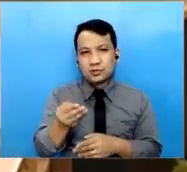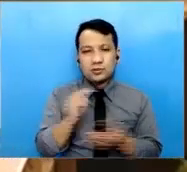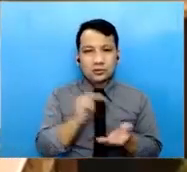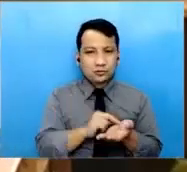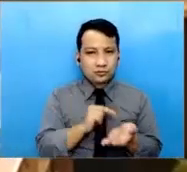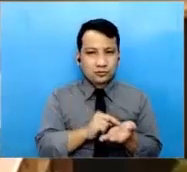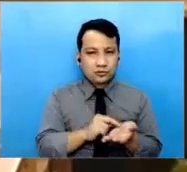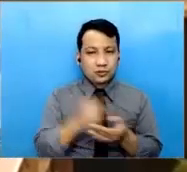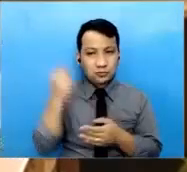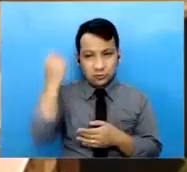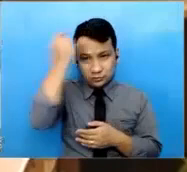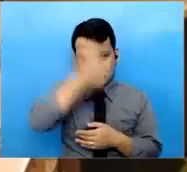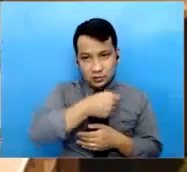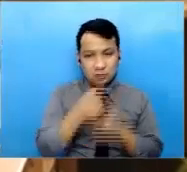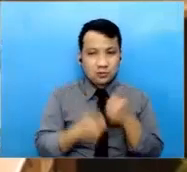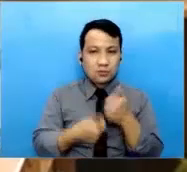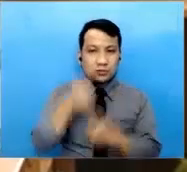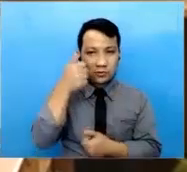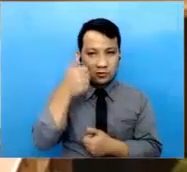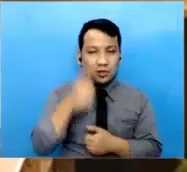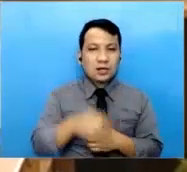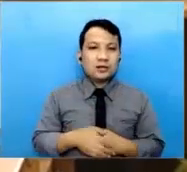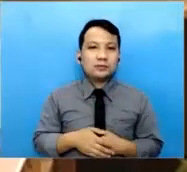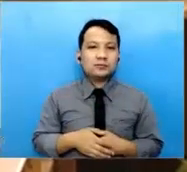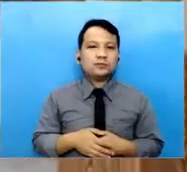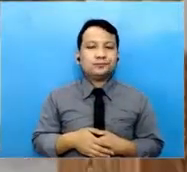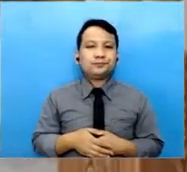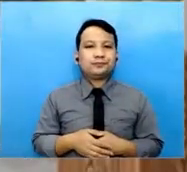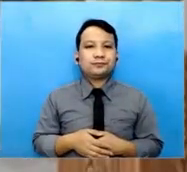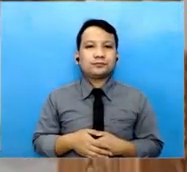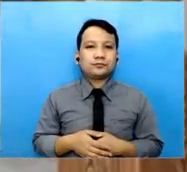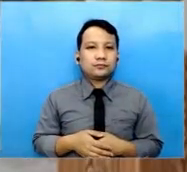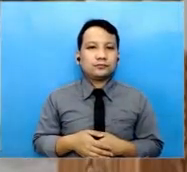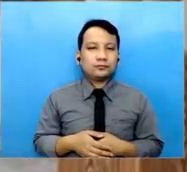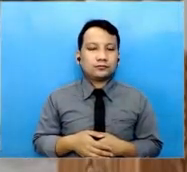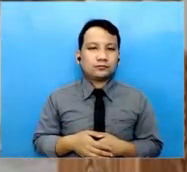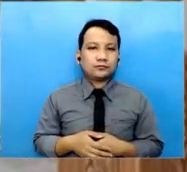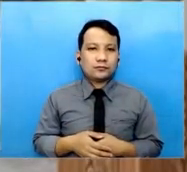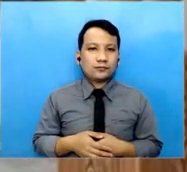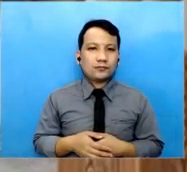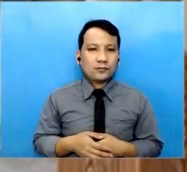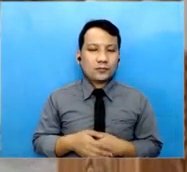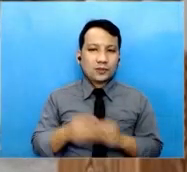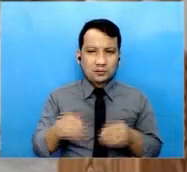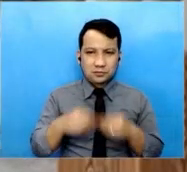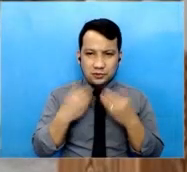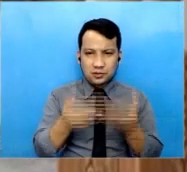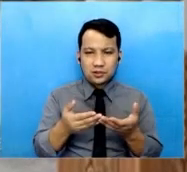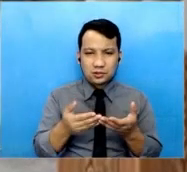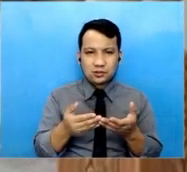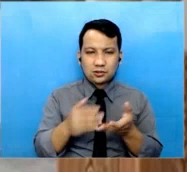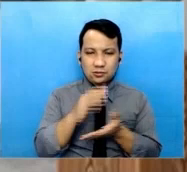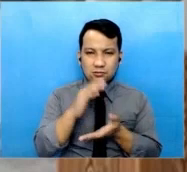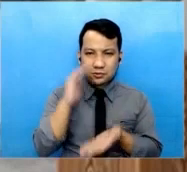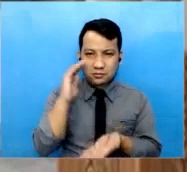gumagraduate at pumapasa sa board exams. Dapat siguro bigyan ng counting subsidy